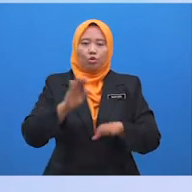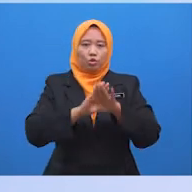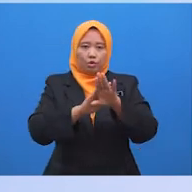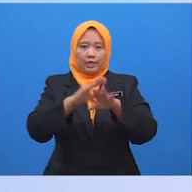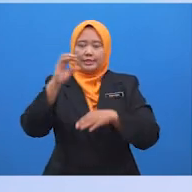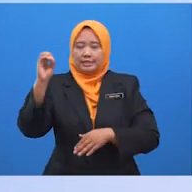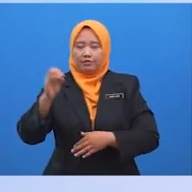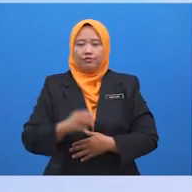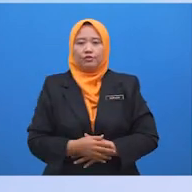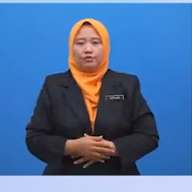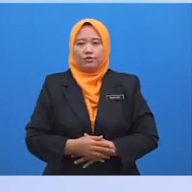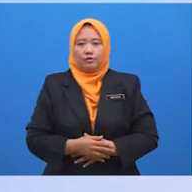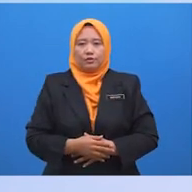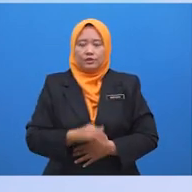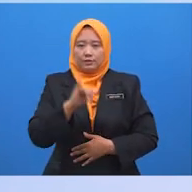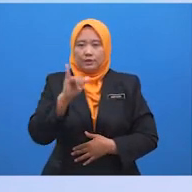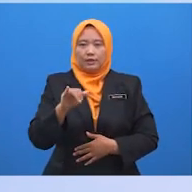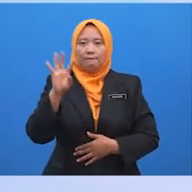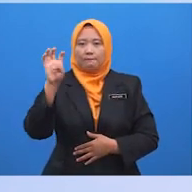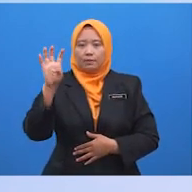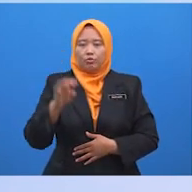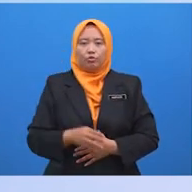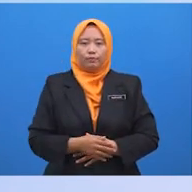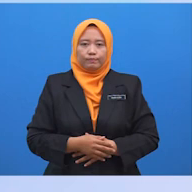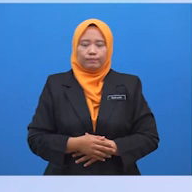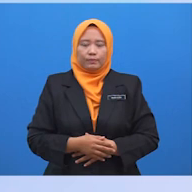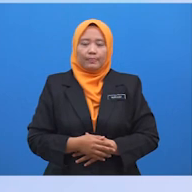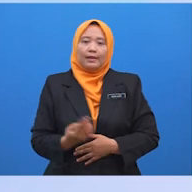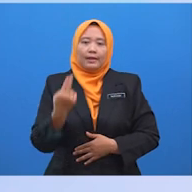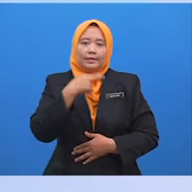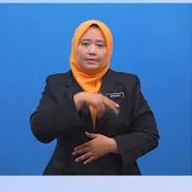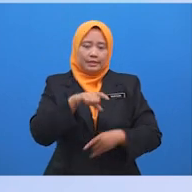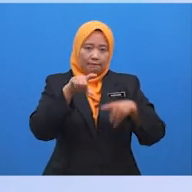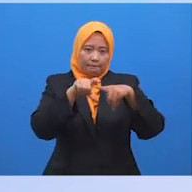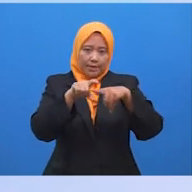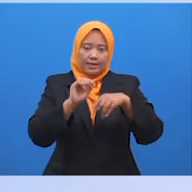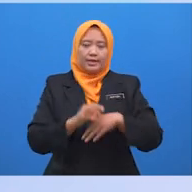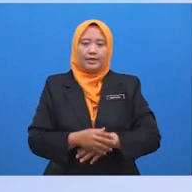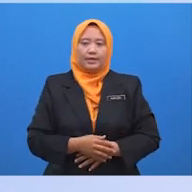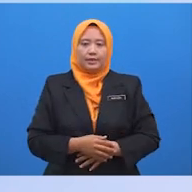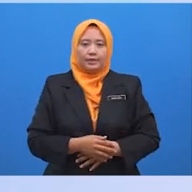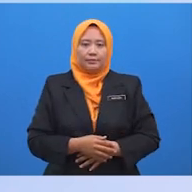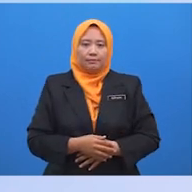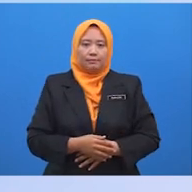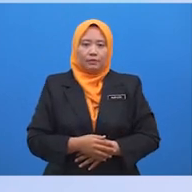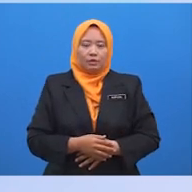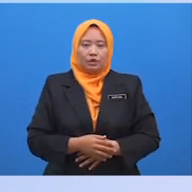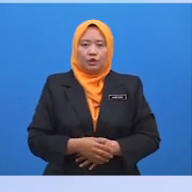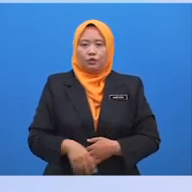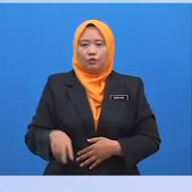sifar sama dengan 40. Hasil bahagi kepada dua nilai tersebut ialah